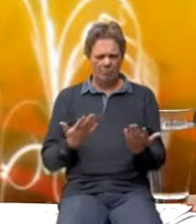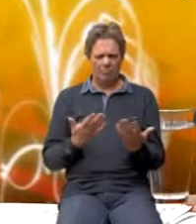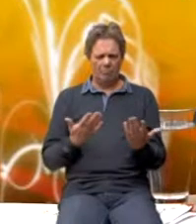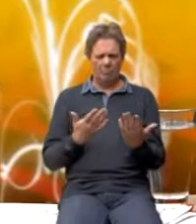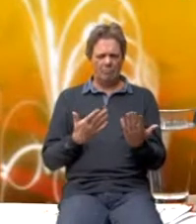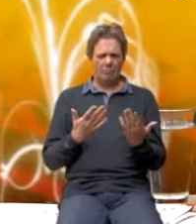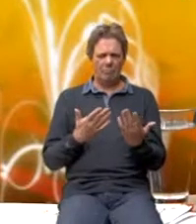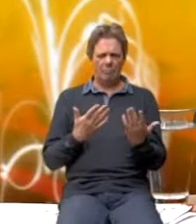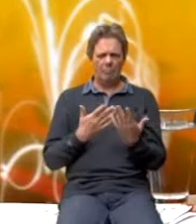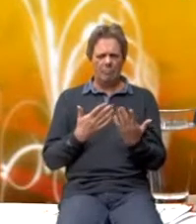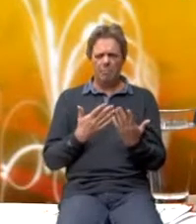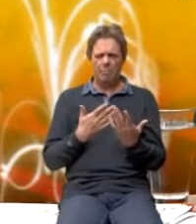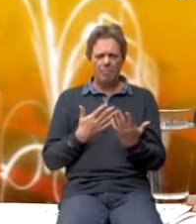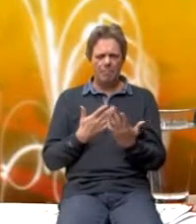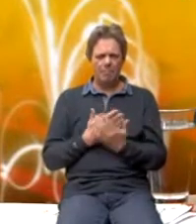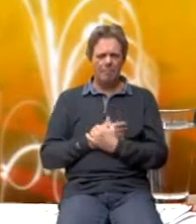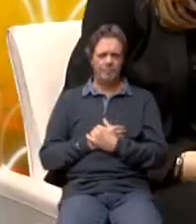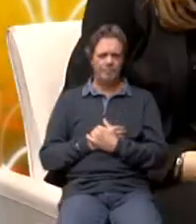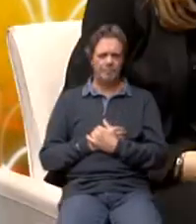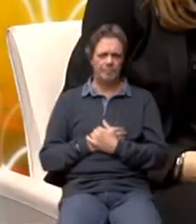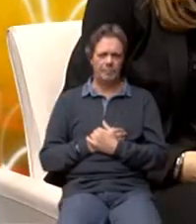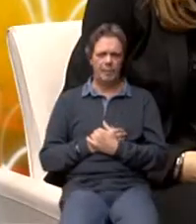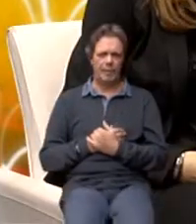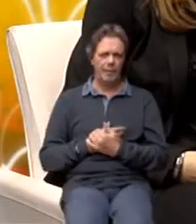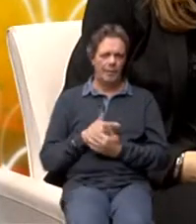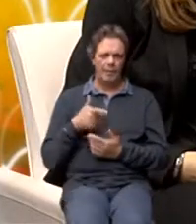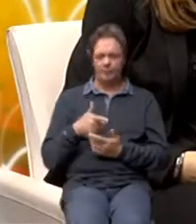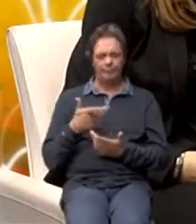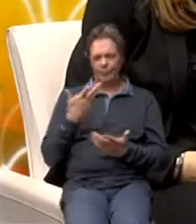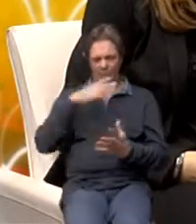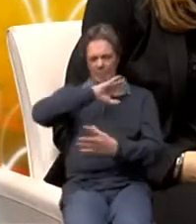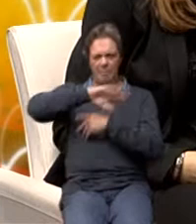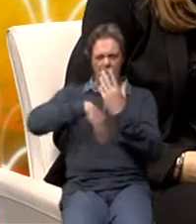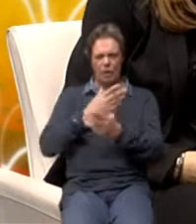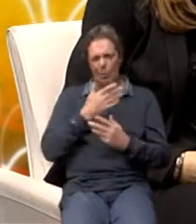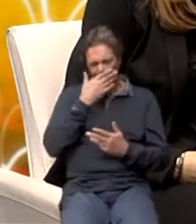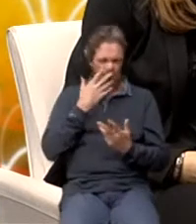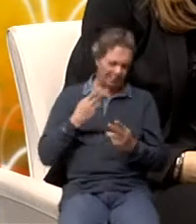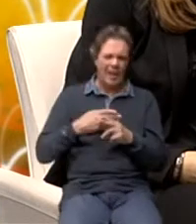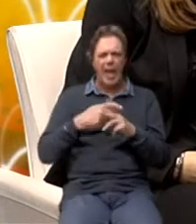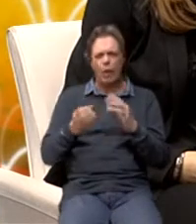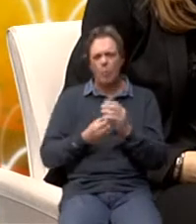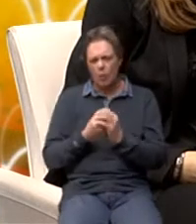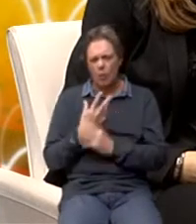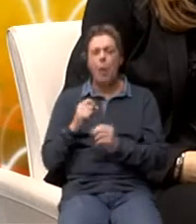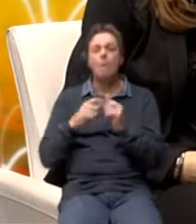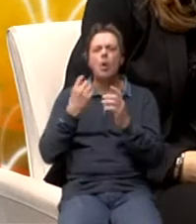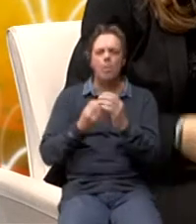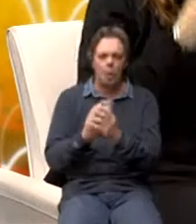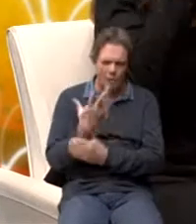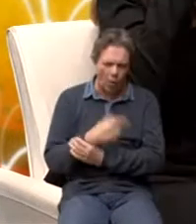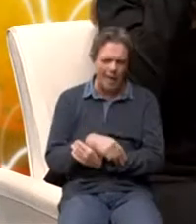Kako mi smo zbilja potrošači u jednom? Ali brkamo ovdje dvije stvari. Znači, organsku proizvodnju, ekoproizvodnju, bioproizvodnju